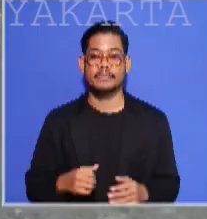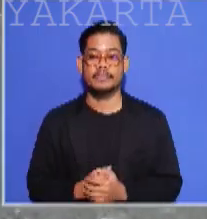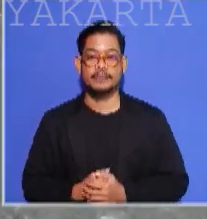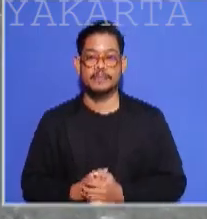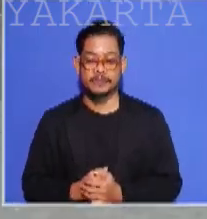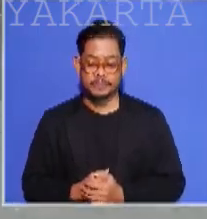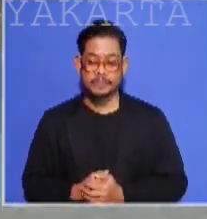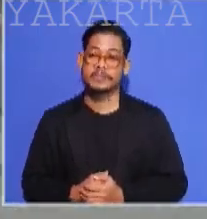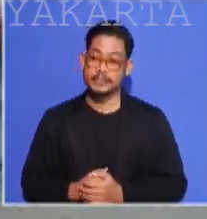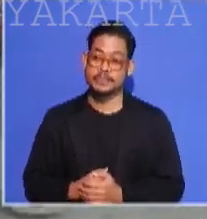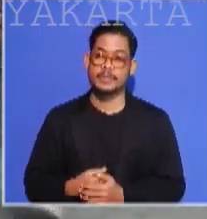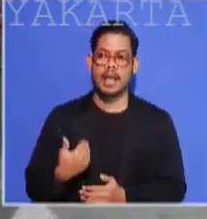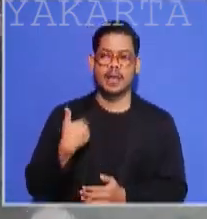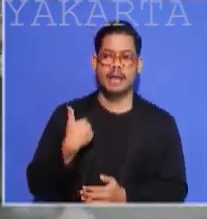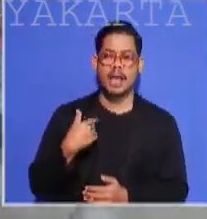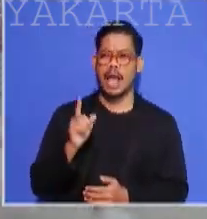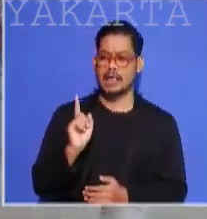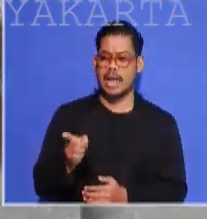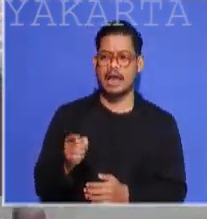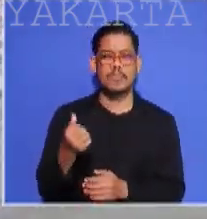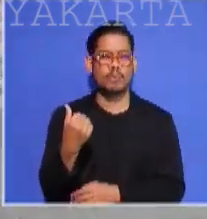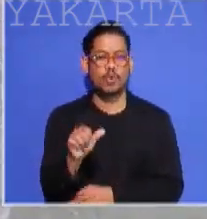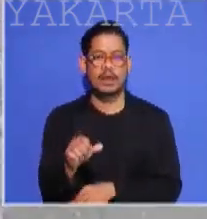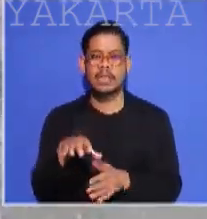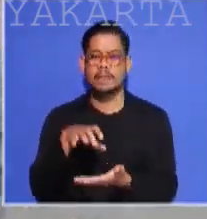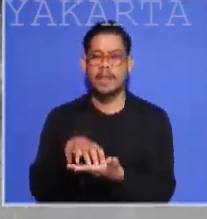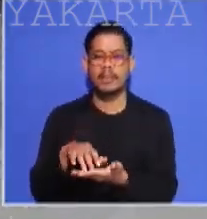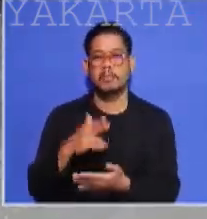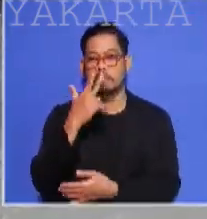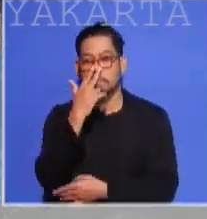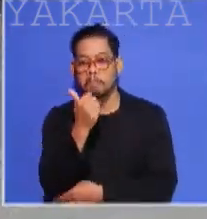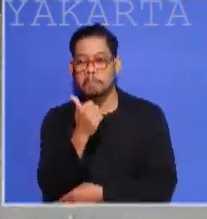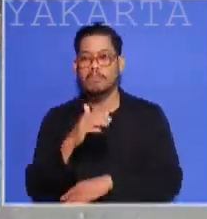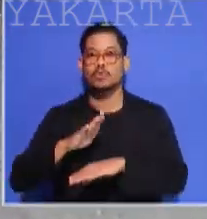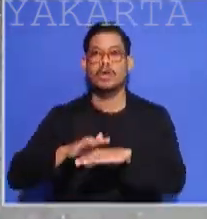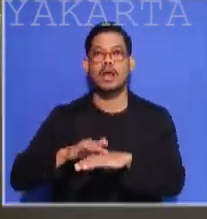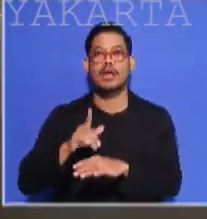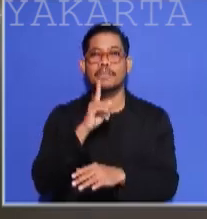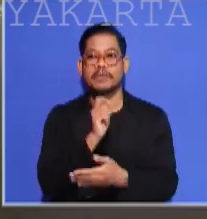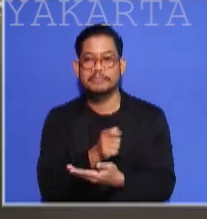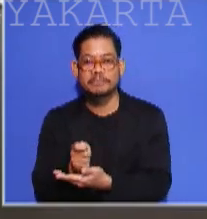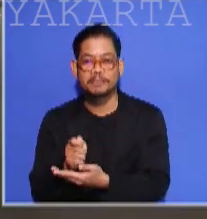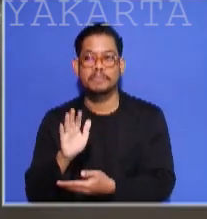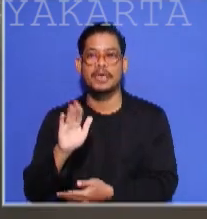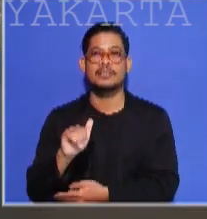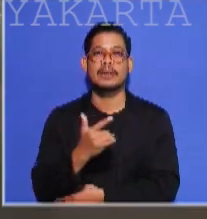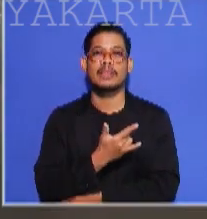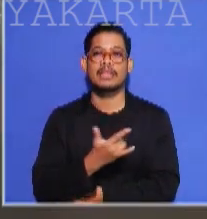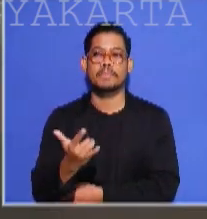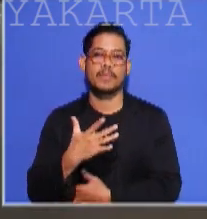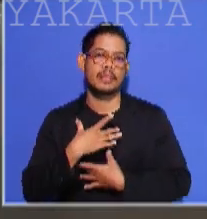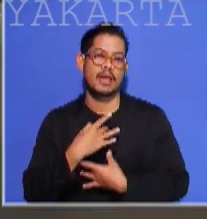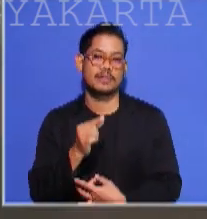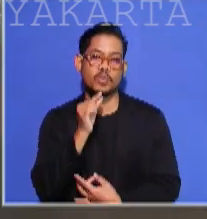Meski sudah berada di zaman serba modern, keunikan dan keluhuran musik karawitan ternyata masih mampu menarik minat kalangan anak di Gunung